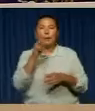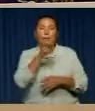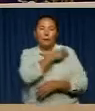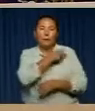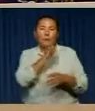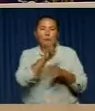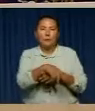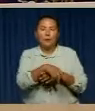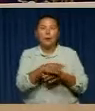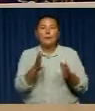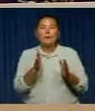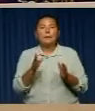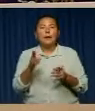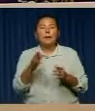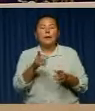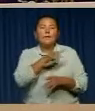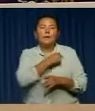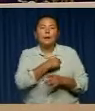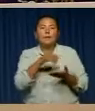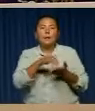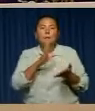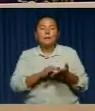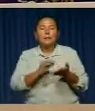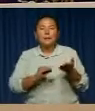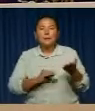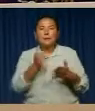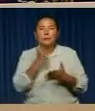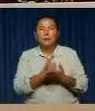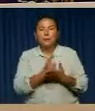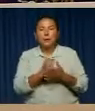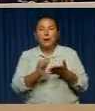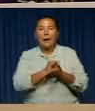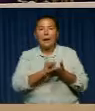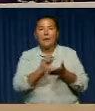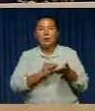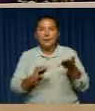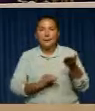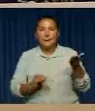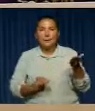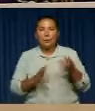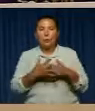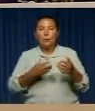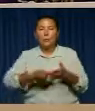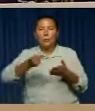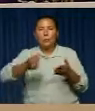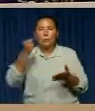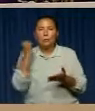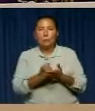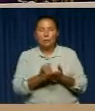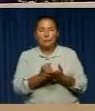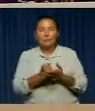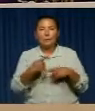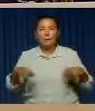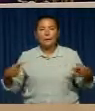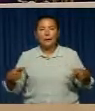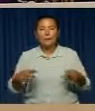маңғыстаулықтар, құрметті ағайындар, дәрігердің жазып берген нәрсесін міндетті түрде қағаз түріне жаздырып, қолын қойдырып дәрігердің, мөрін басқан